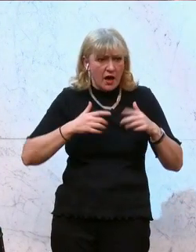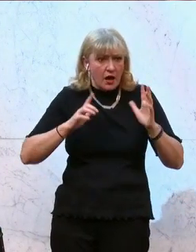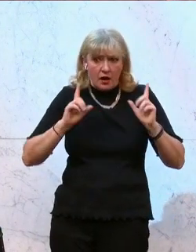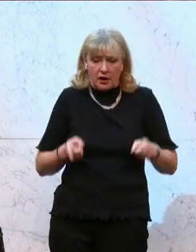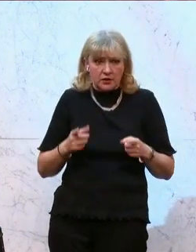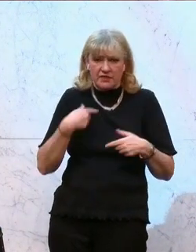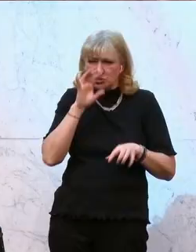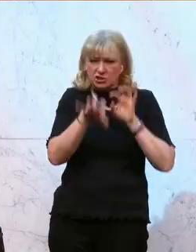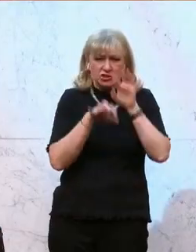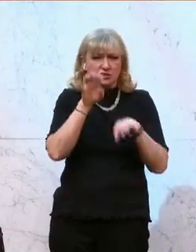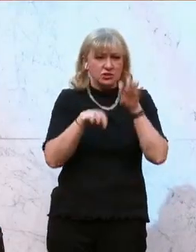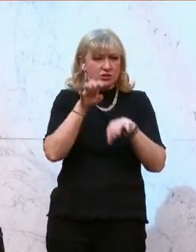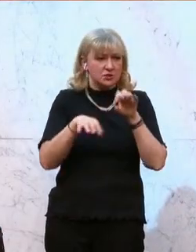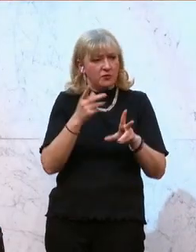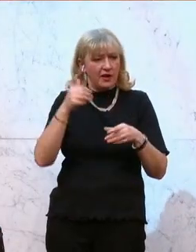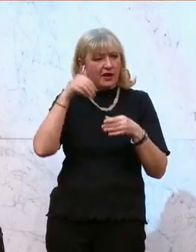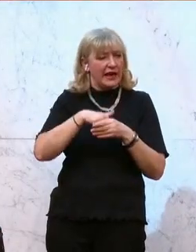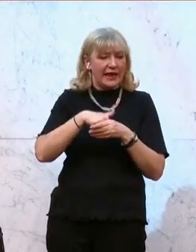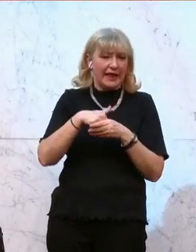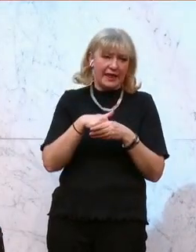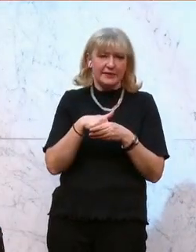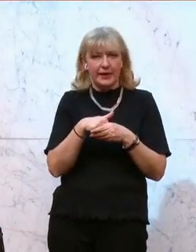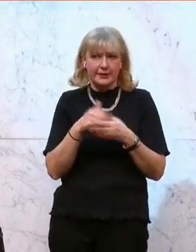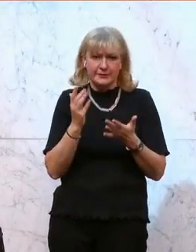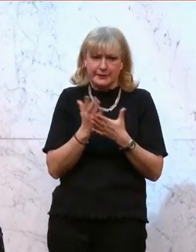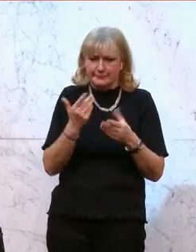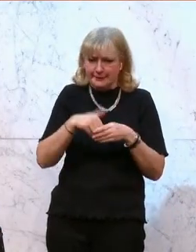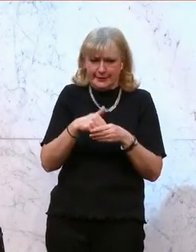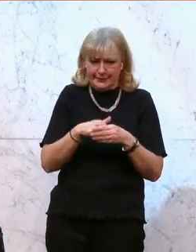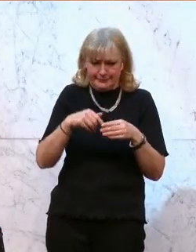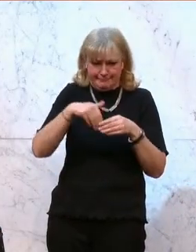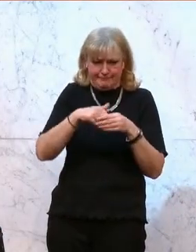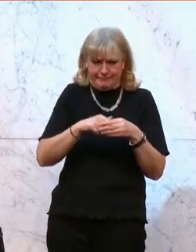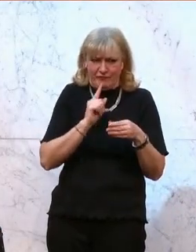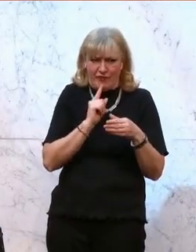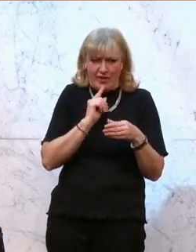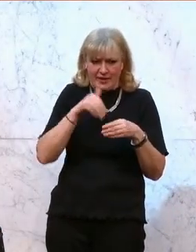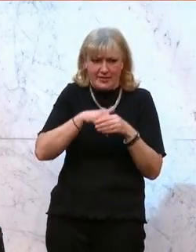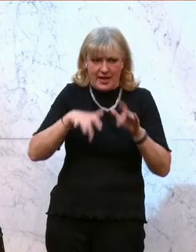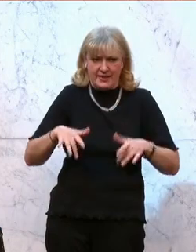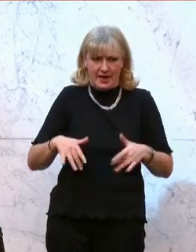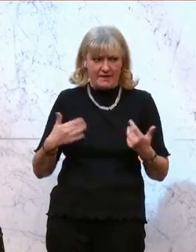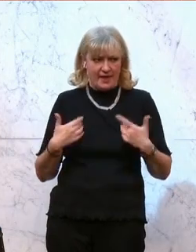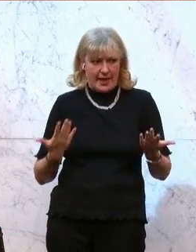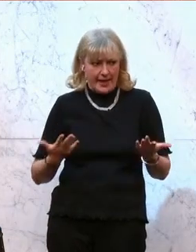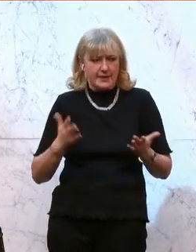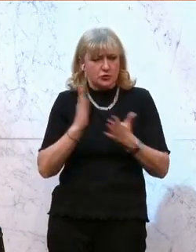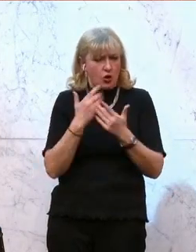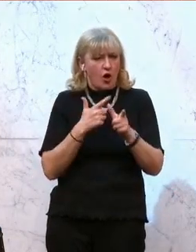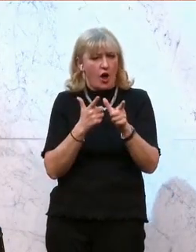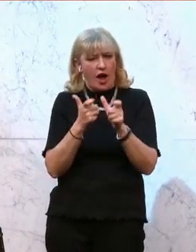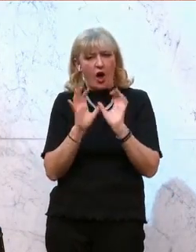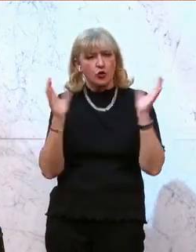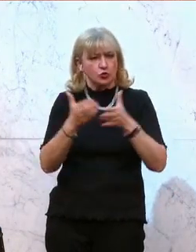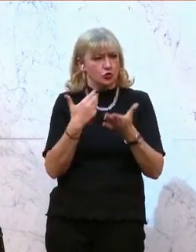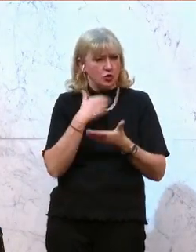ihren Beschimpfungen und inhaltlichen, also sehr mangelhaften Aussagen. Und ich habe Ihnen damals schon erklärt im Ausschuss, werte Kollegen